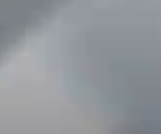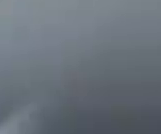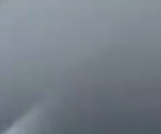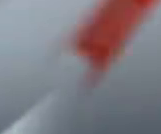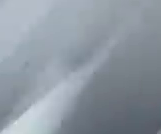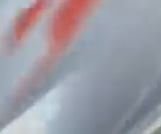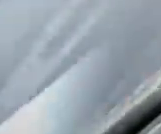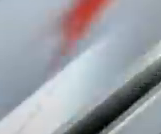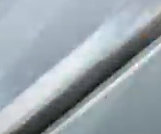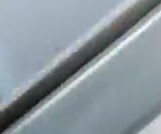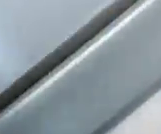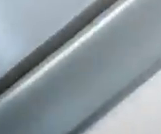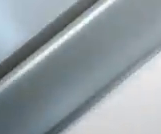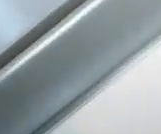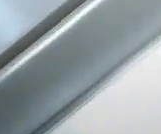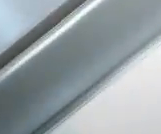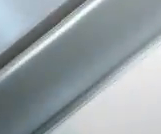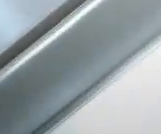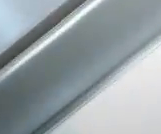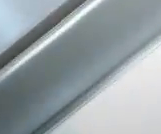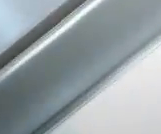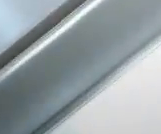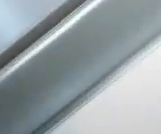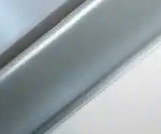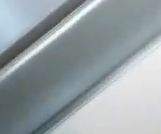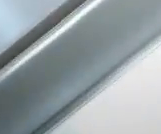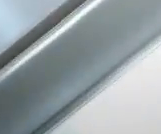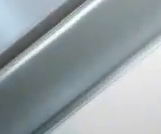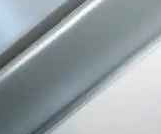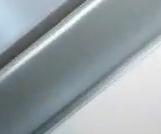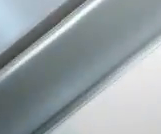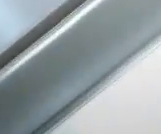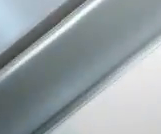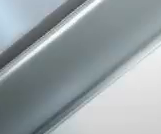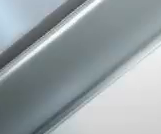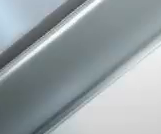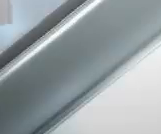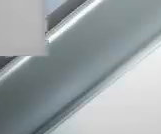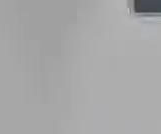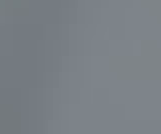Live mula sa GMA Network Center, ito ang 24 Oras.